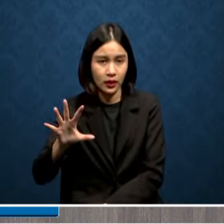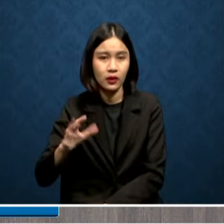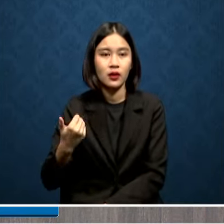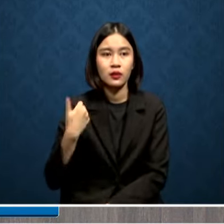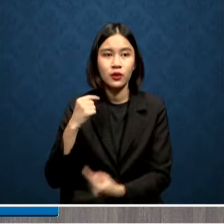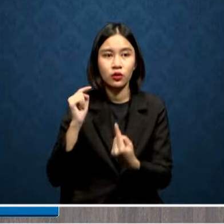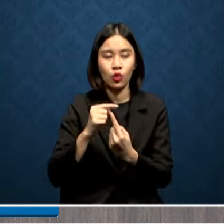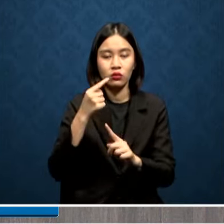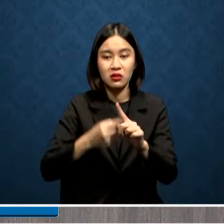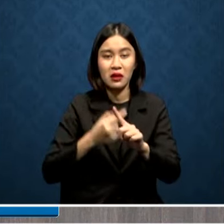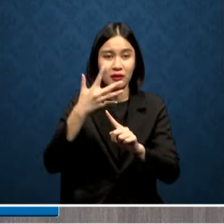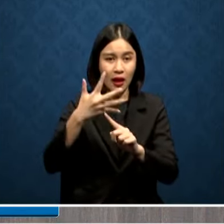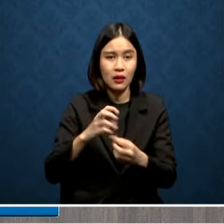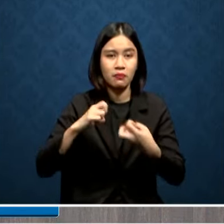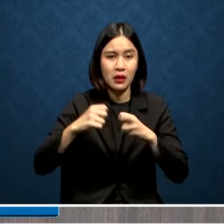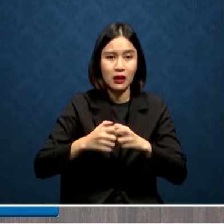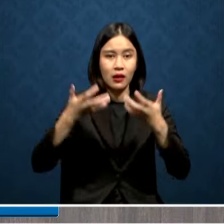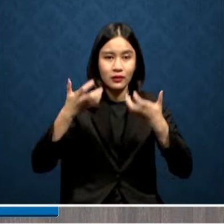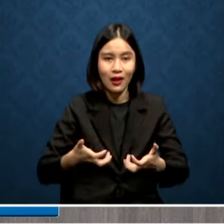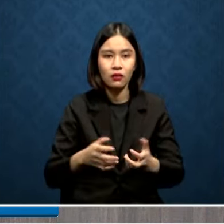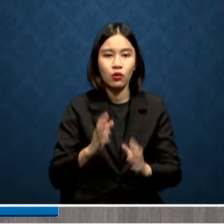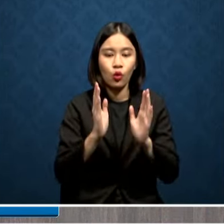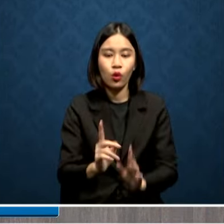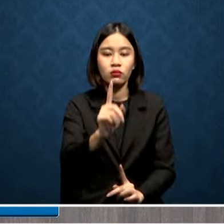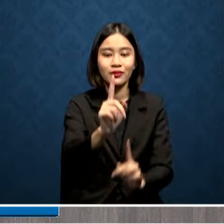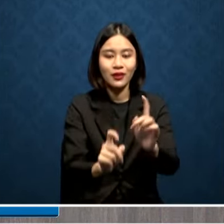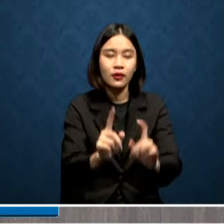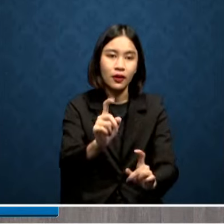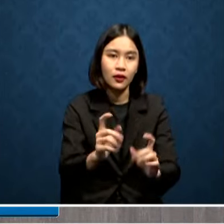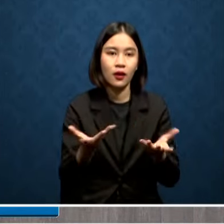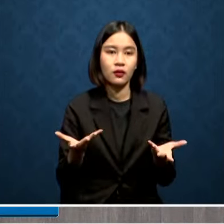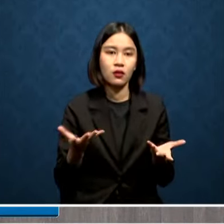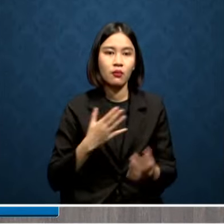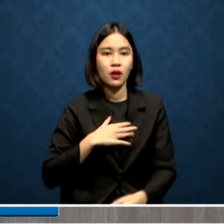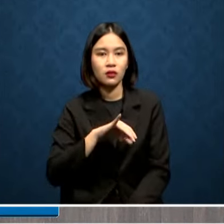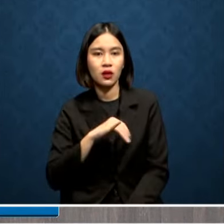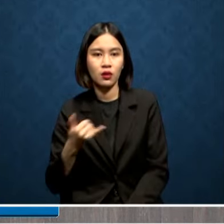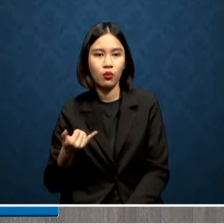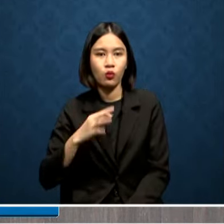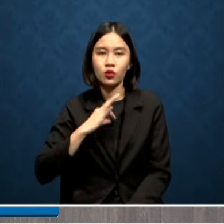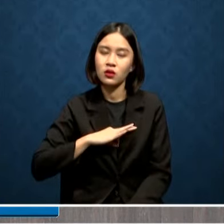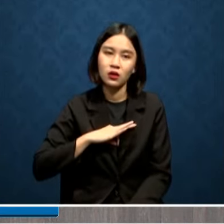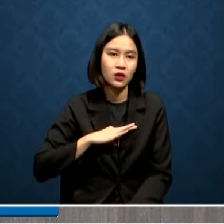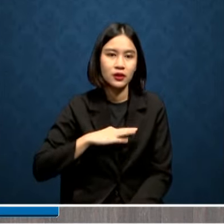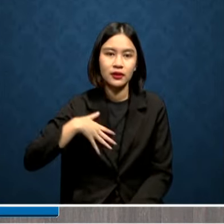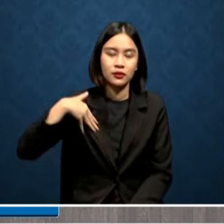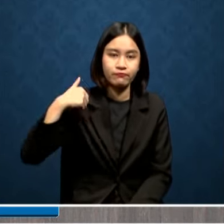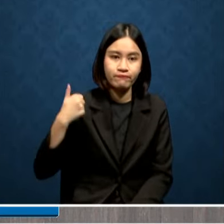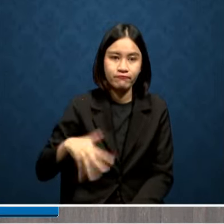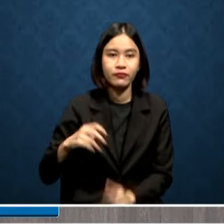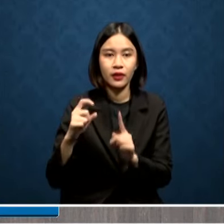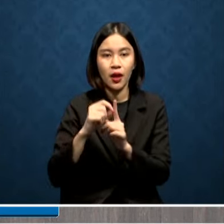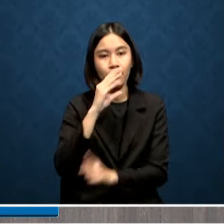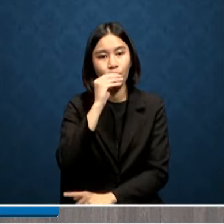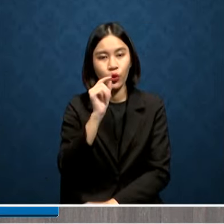ว่าพฤสภาทมิฬก็ต้องสูญเสียก่อนบางทีผมเองก็ค่อนข้างเสียความรู้สึกกับคำพูดที่